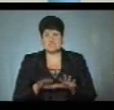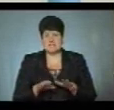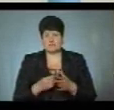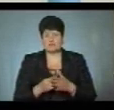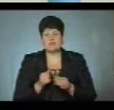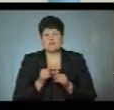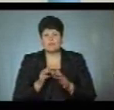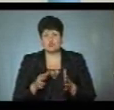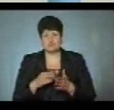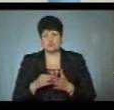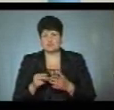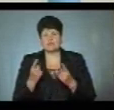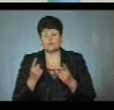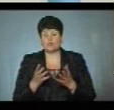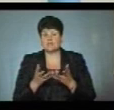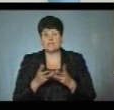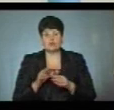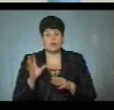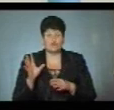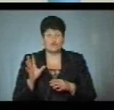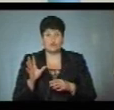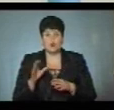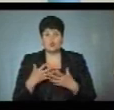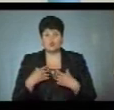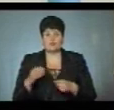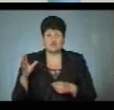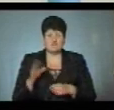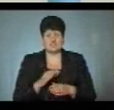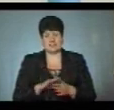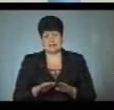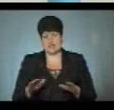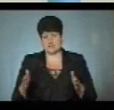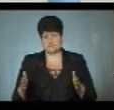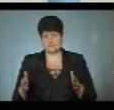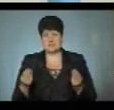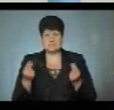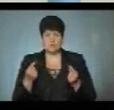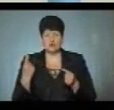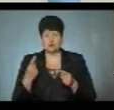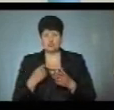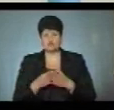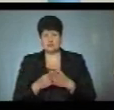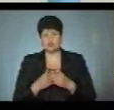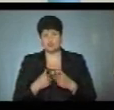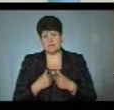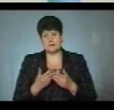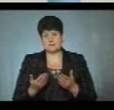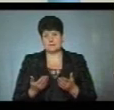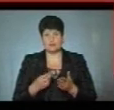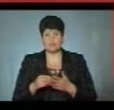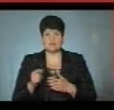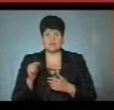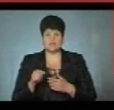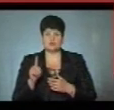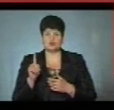ми не можемо закупити таку кількість, щоб абсолютно безкоштовно оздоровити цих всіх дітей. От за кошти обласного бюджету ми закупили